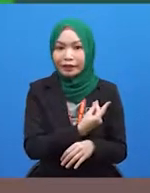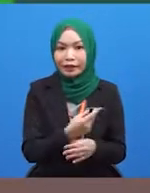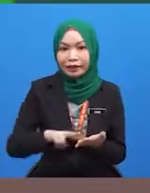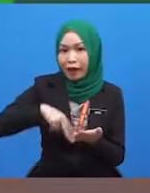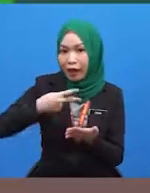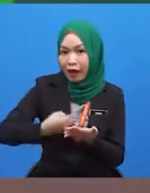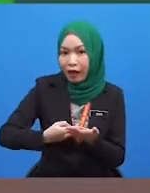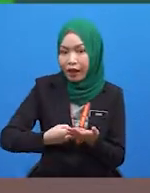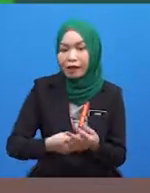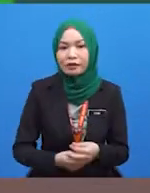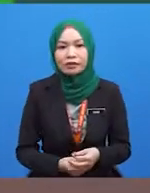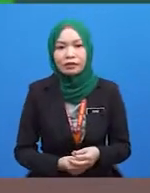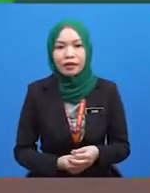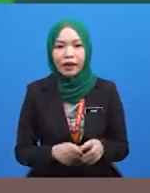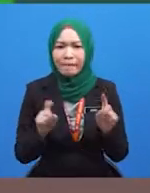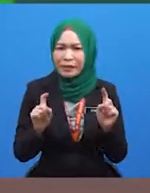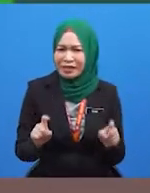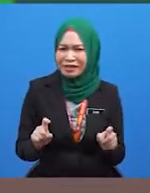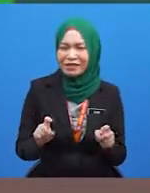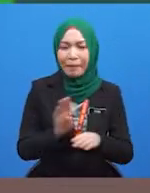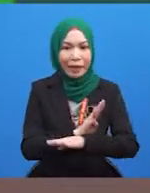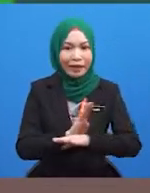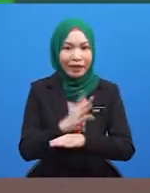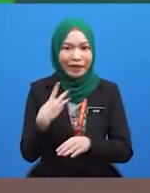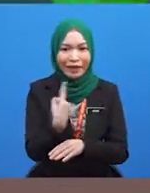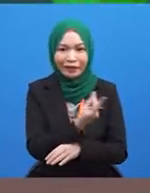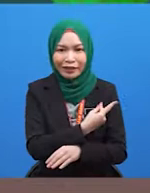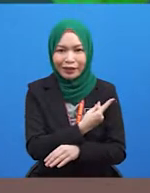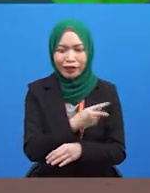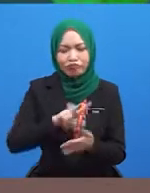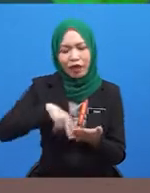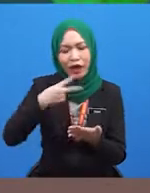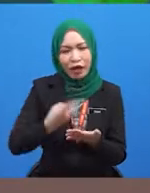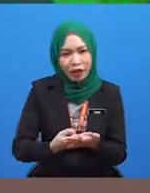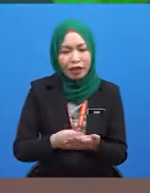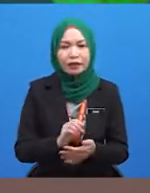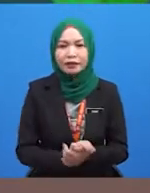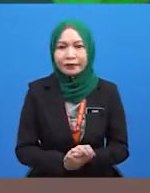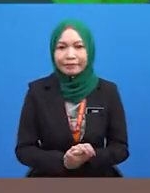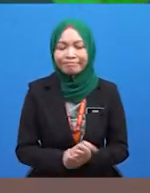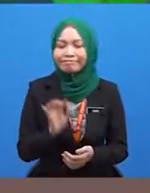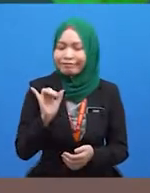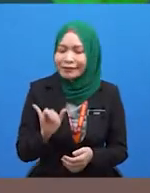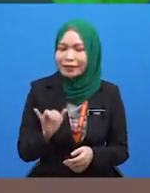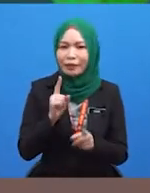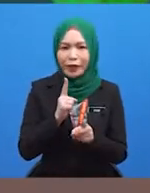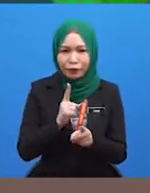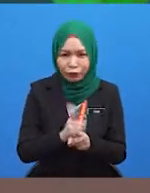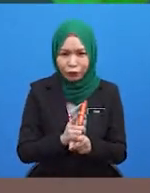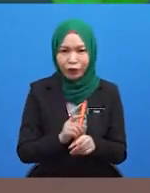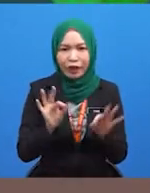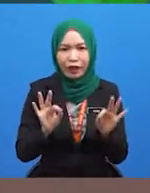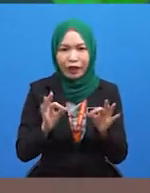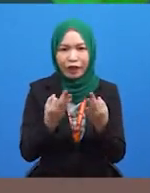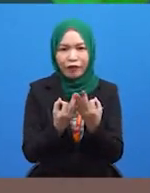maka perniagaan kita pasti menuju ke arah kegagalan. Yes, Cecilia.